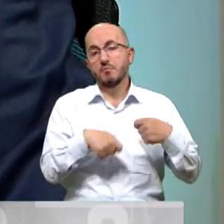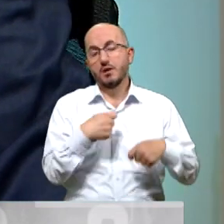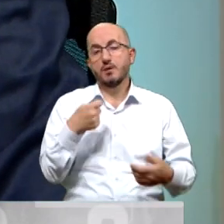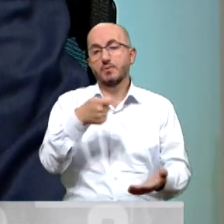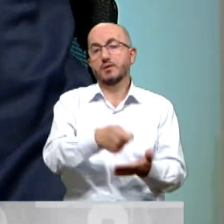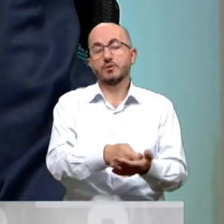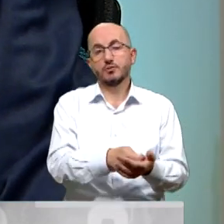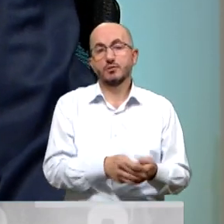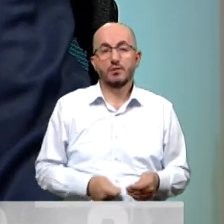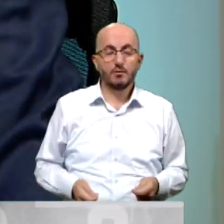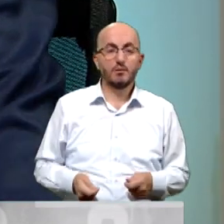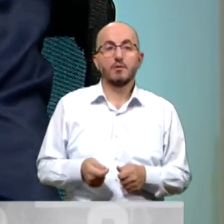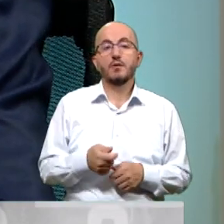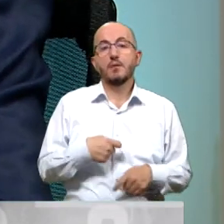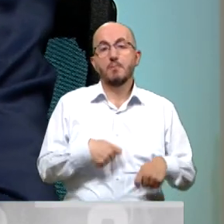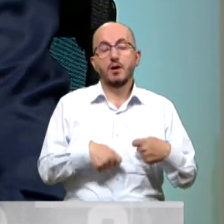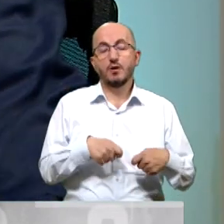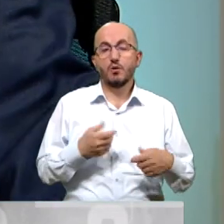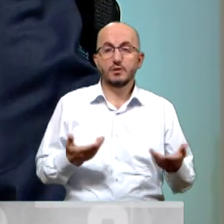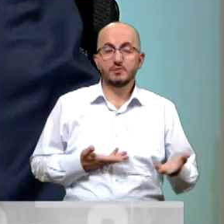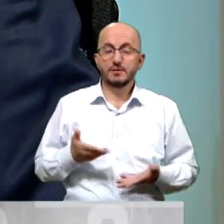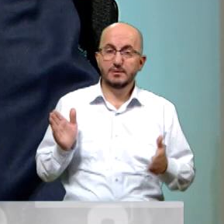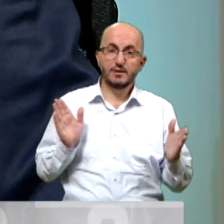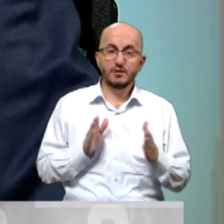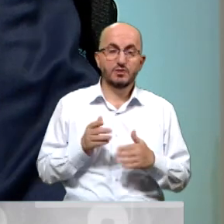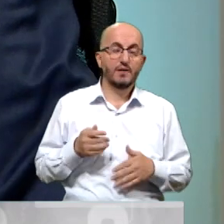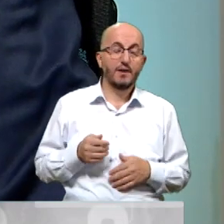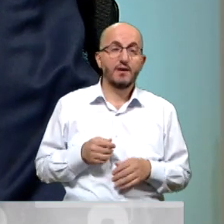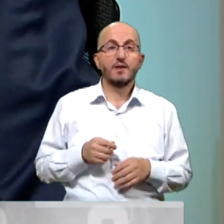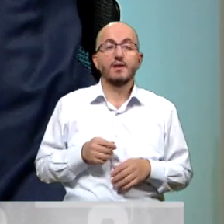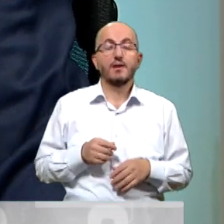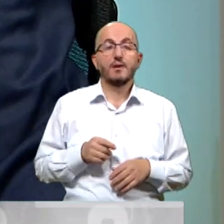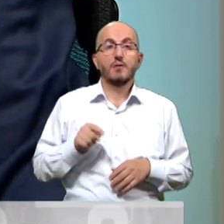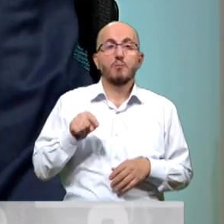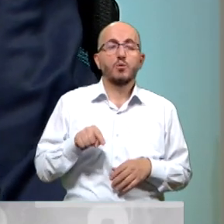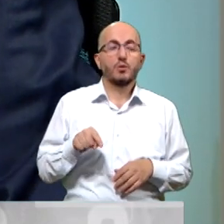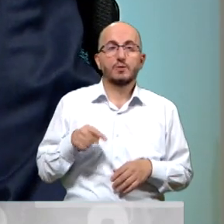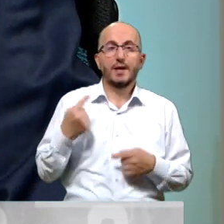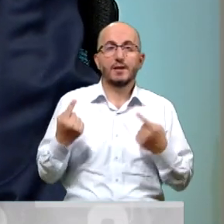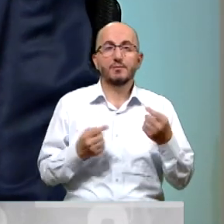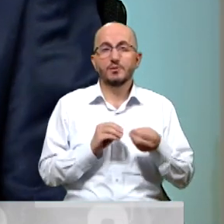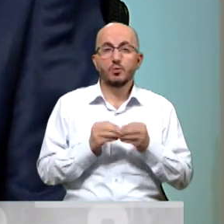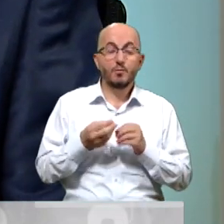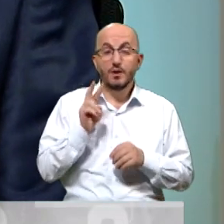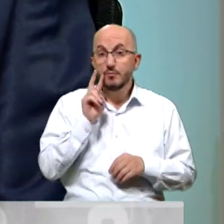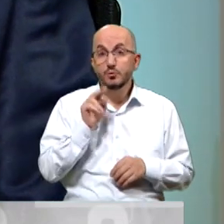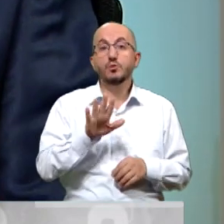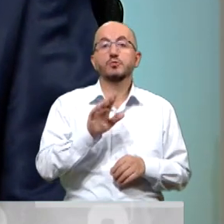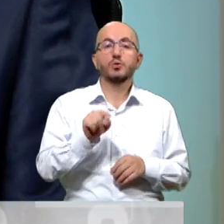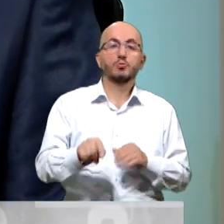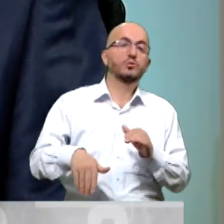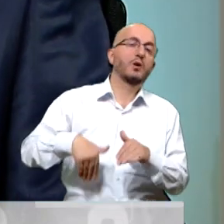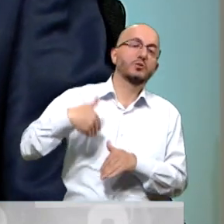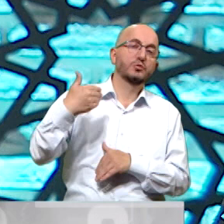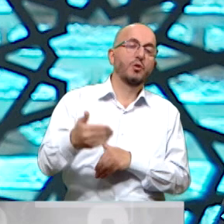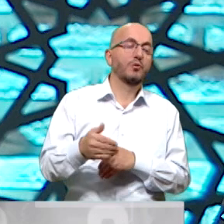yatırıyor, banka o veriyor falan o hizmetin karşılığı. Şimdi burada herhangi bir sakınca gözükmüyor ama bundan sonra şöyle bir